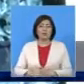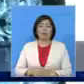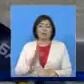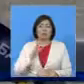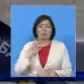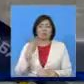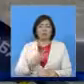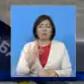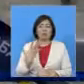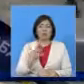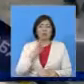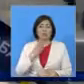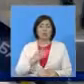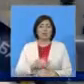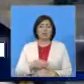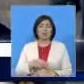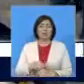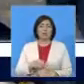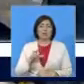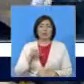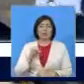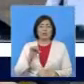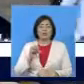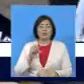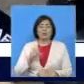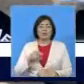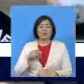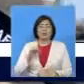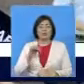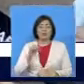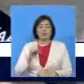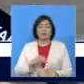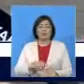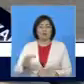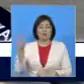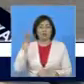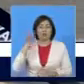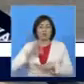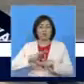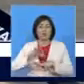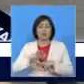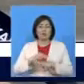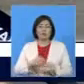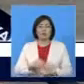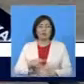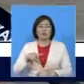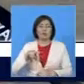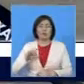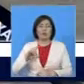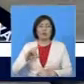45 лет с диагнозом закрытая черепно-мозговая травма, сотрясение головного мозга, закрытый перелом